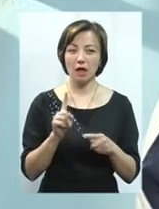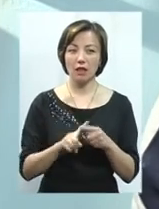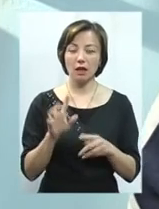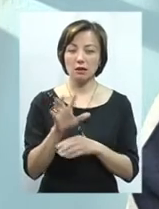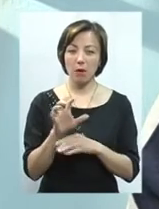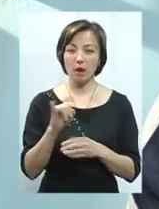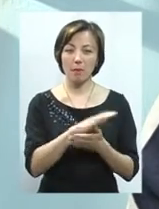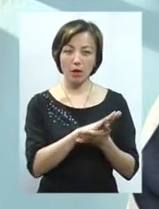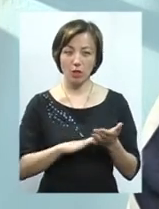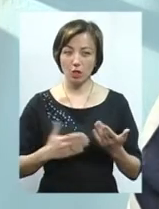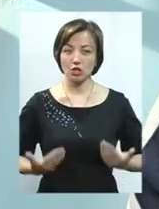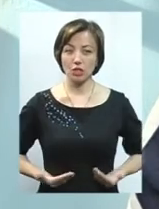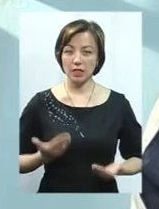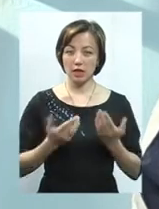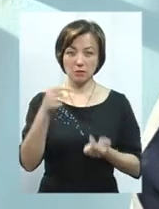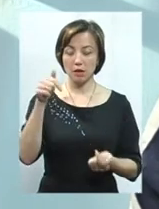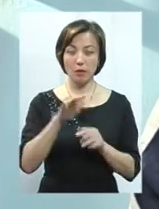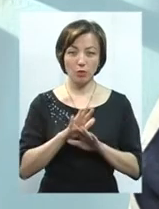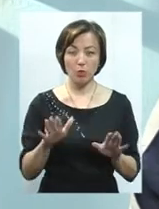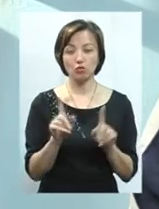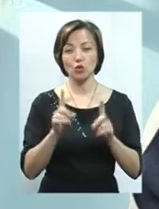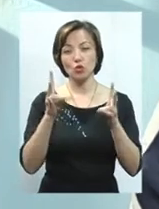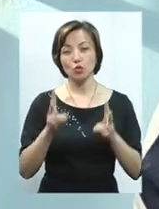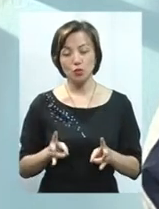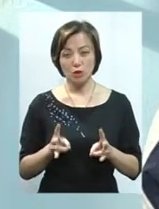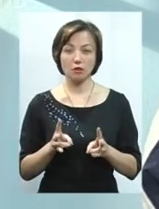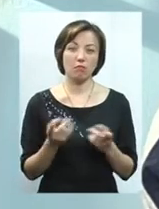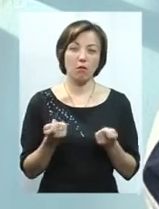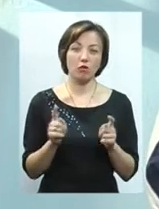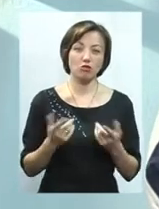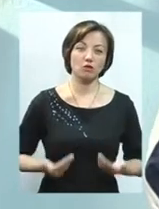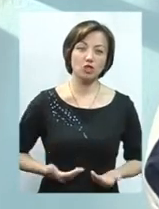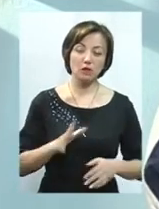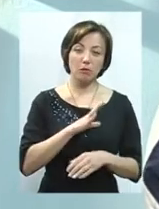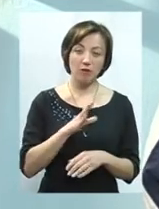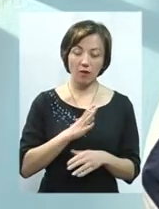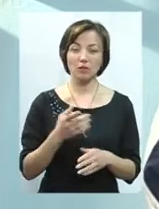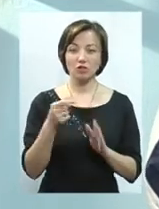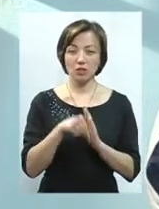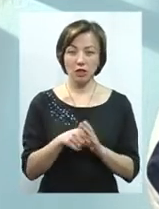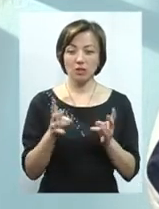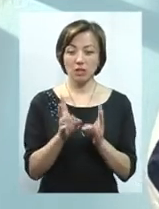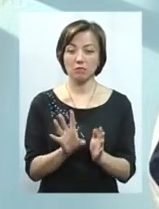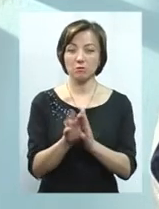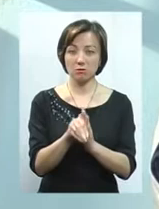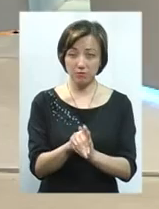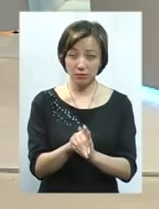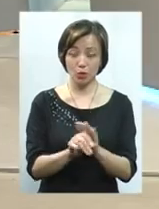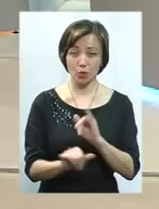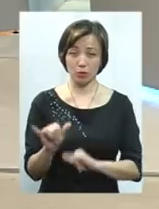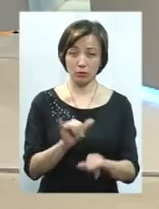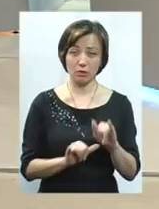и подальше ее жизнь, если она тебе не подходит или что-то случилось, как говорит, мало что чего в жизни бывает, значит, надо ее устроить, пристроить эту